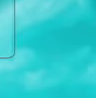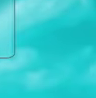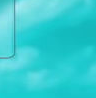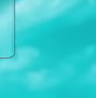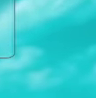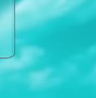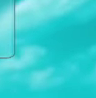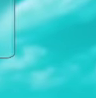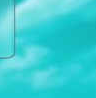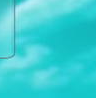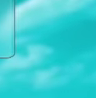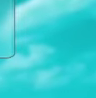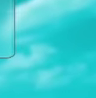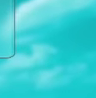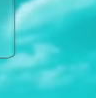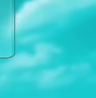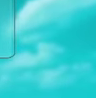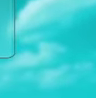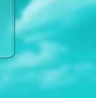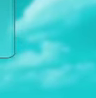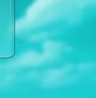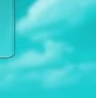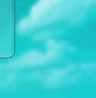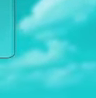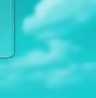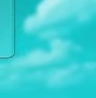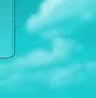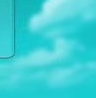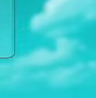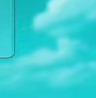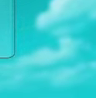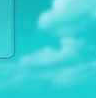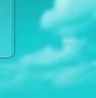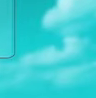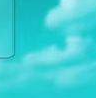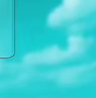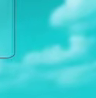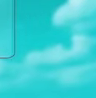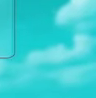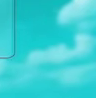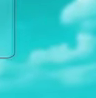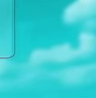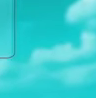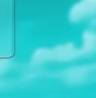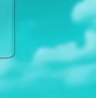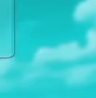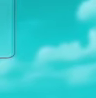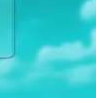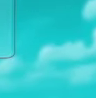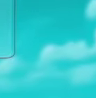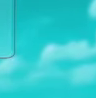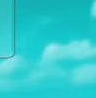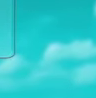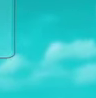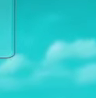15 градус жылы, түнде 2 градус суық. Сырдарияда сынап бағанасы күндіз 16, түнде 3 градус жылыны көрсетеді.